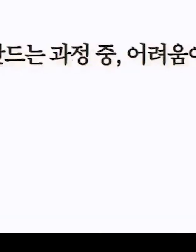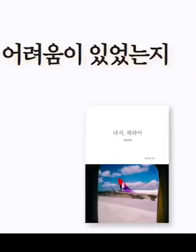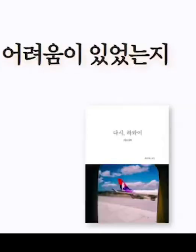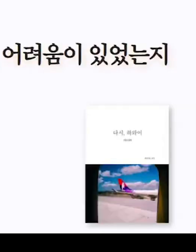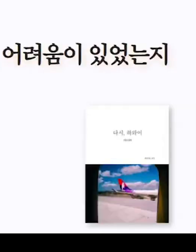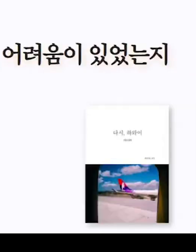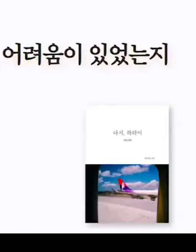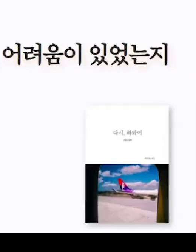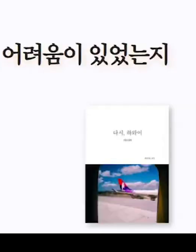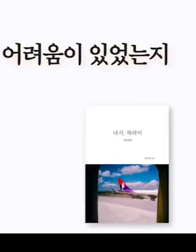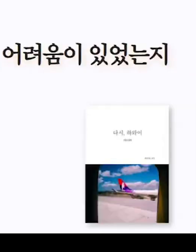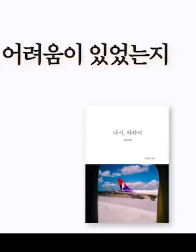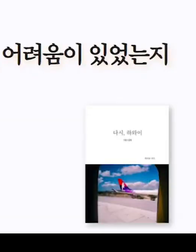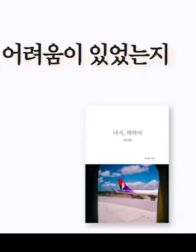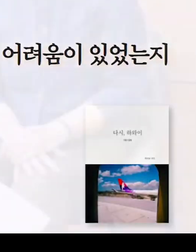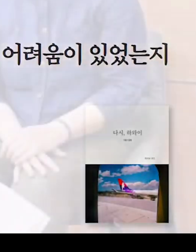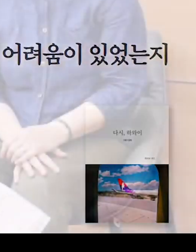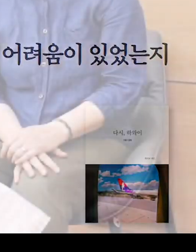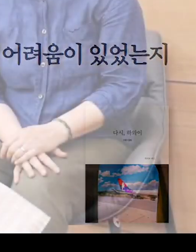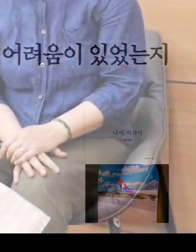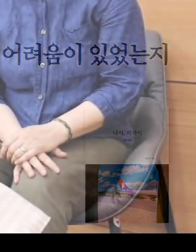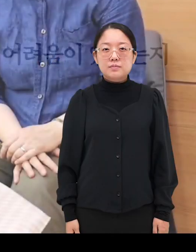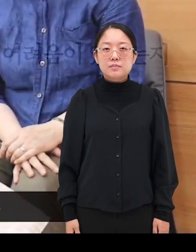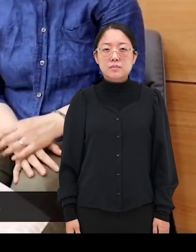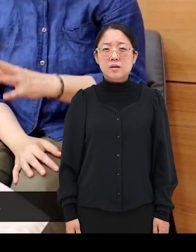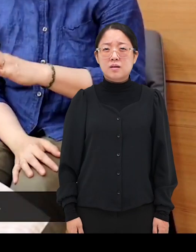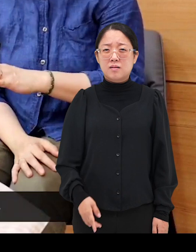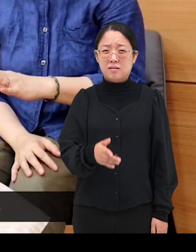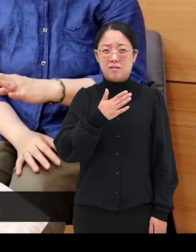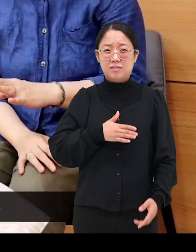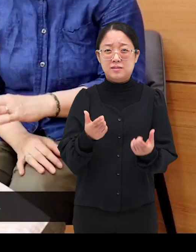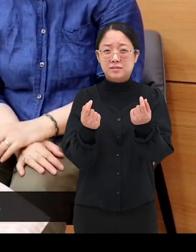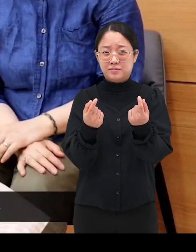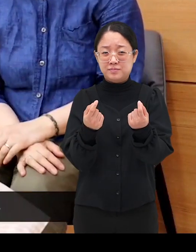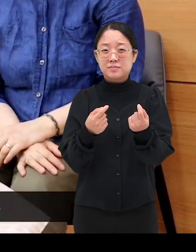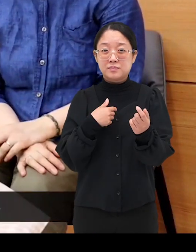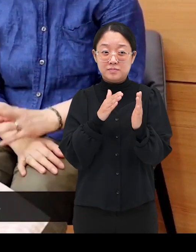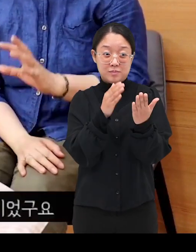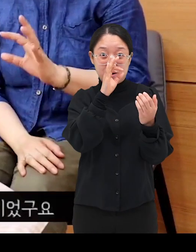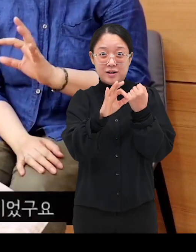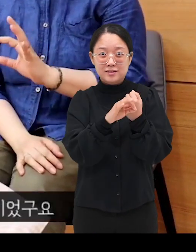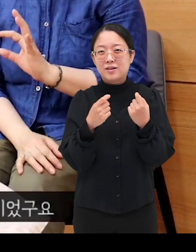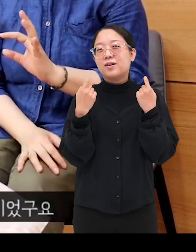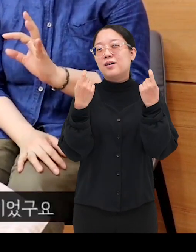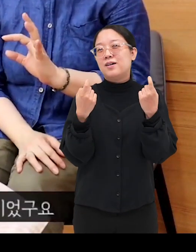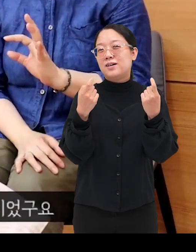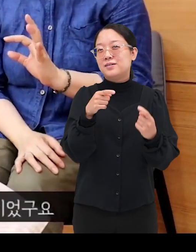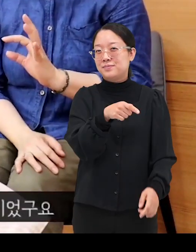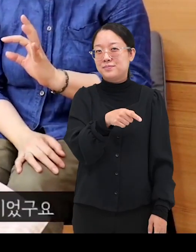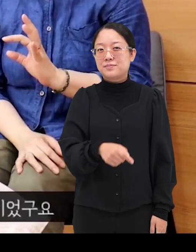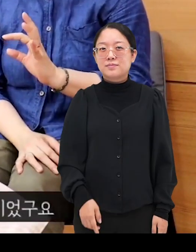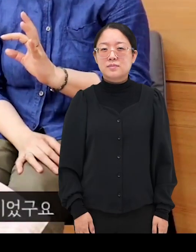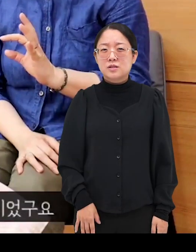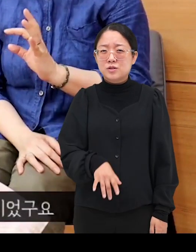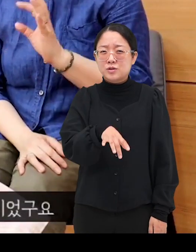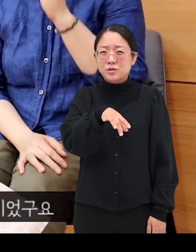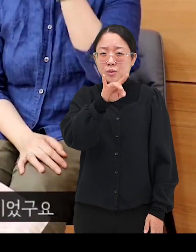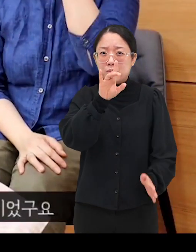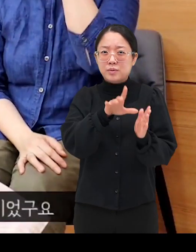네. 제 책은 보셔서 아시겠지만 여행기라 사실 처음에 소재 정하는 게